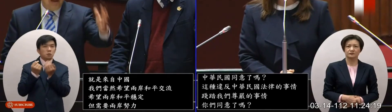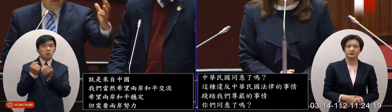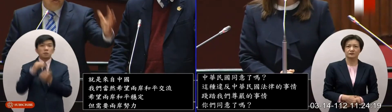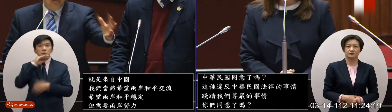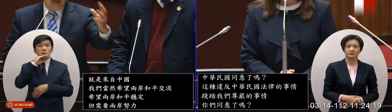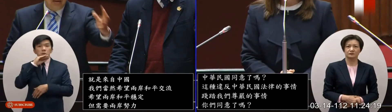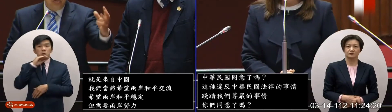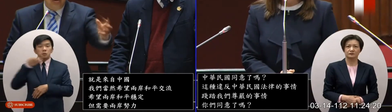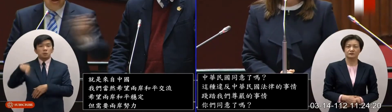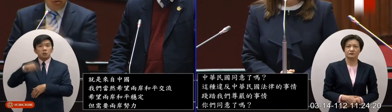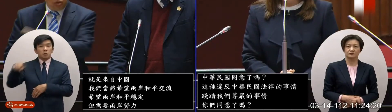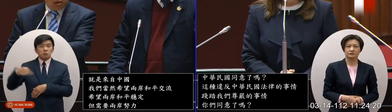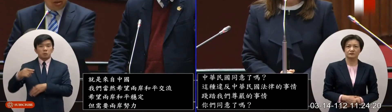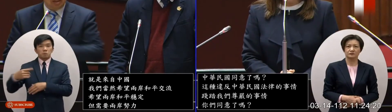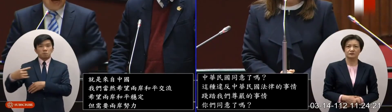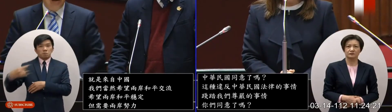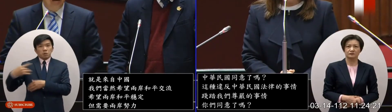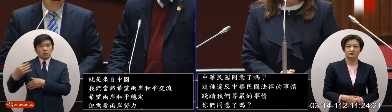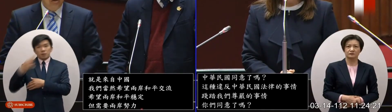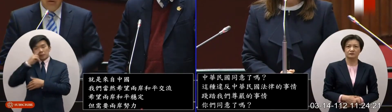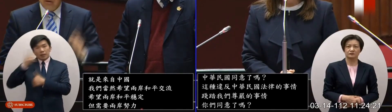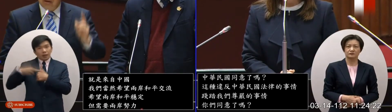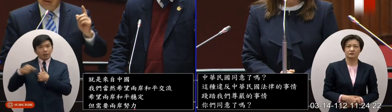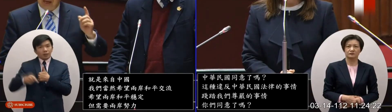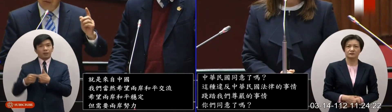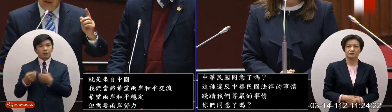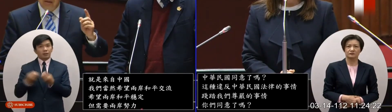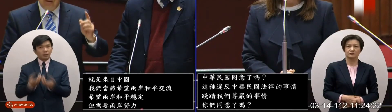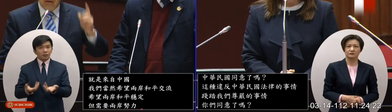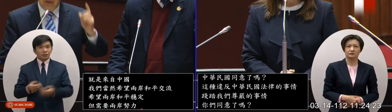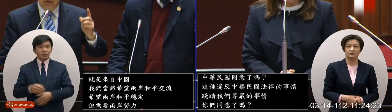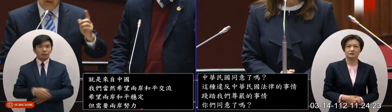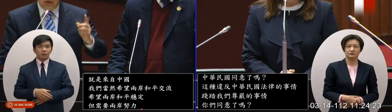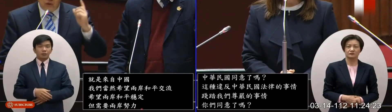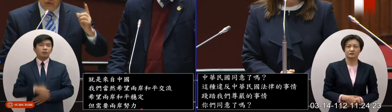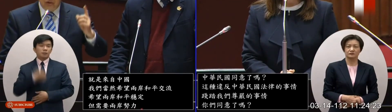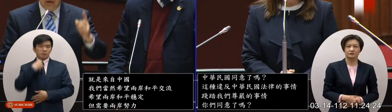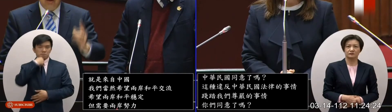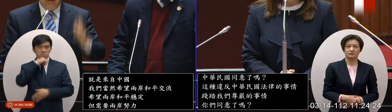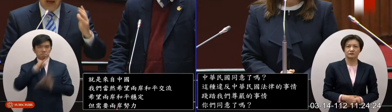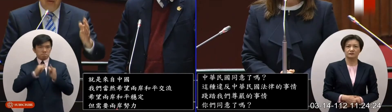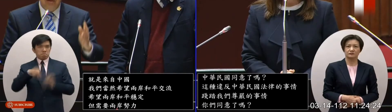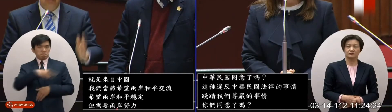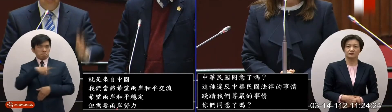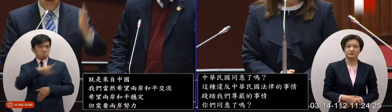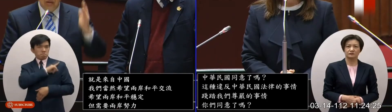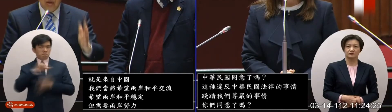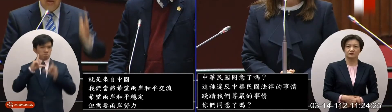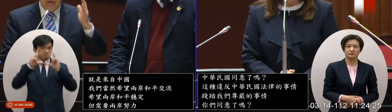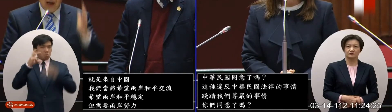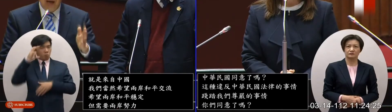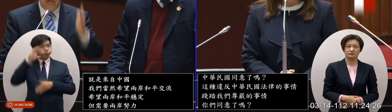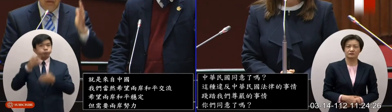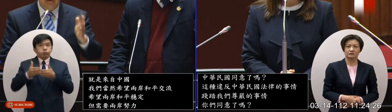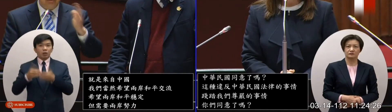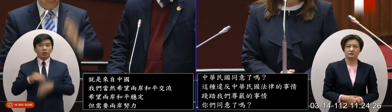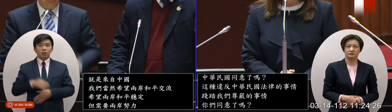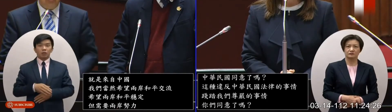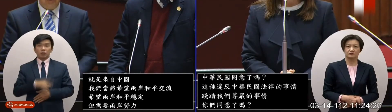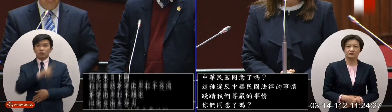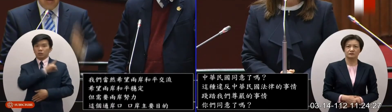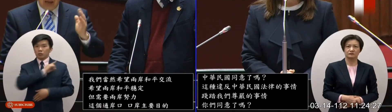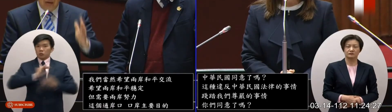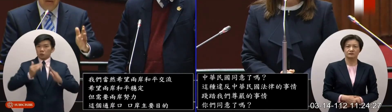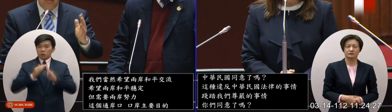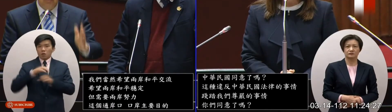方拿着武器对着你打。所以台湾人民有骨气，台湾人民愿意捍卫自己的国